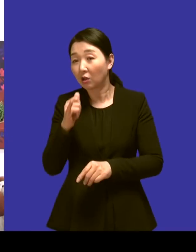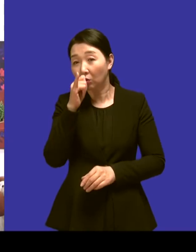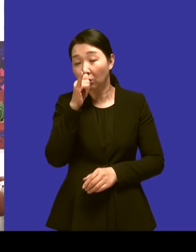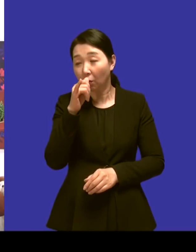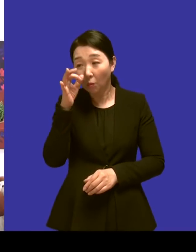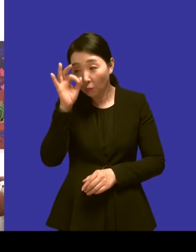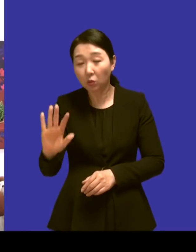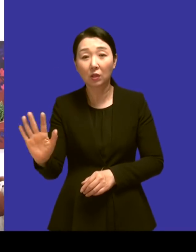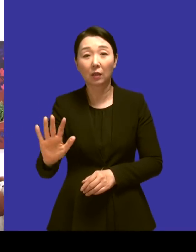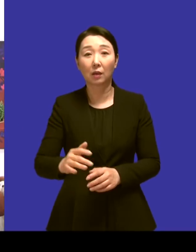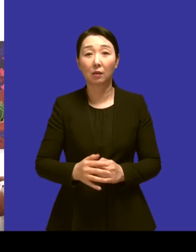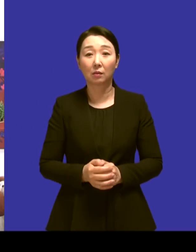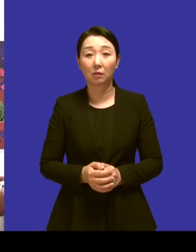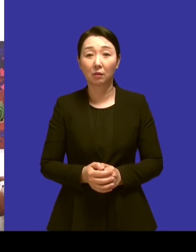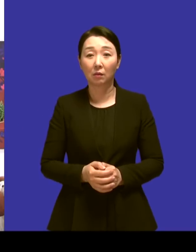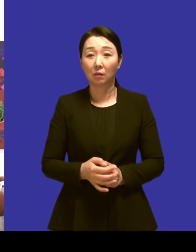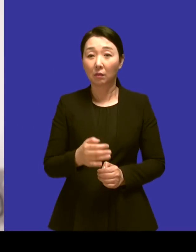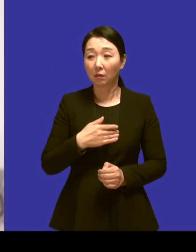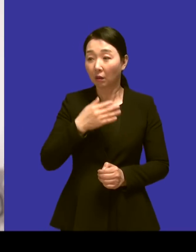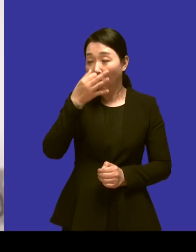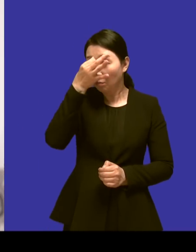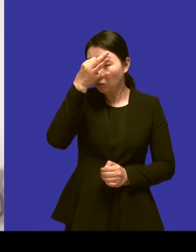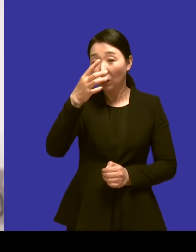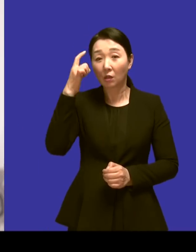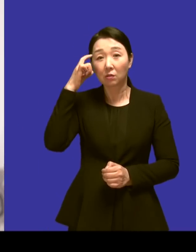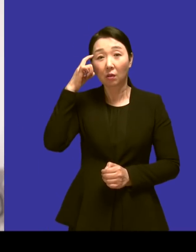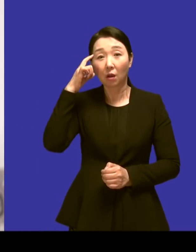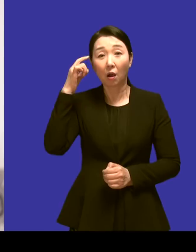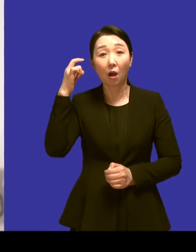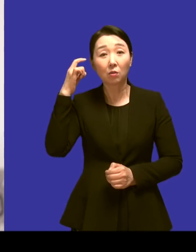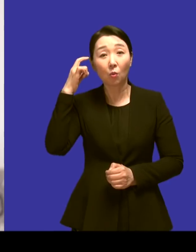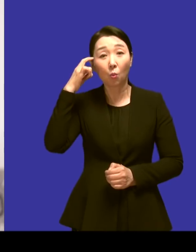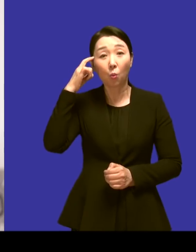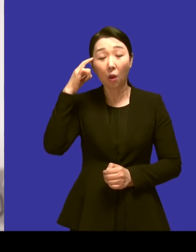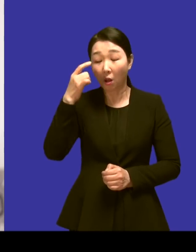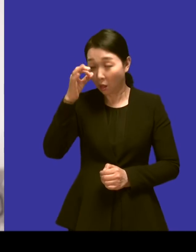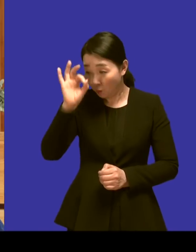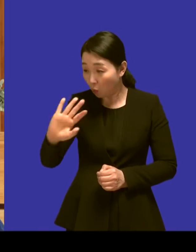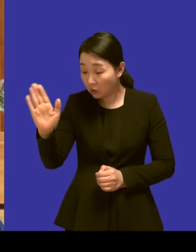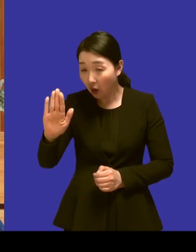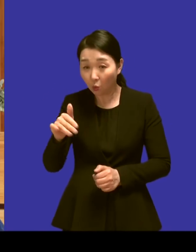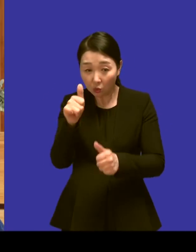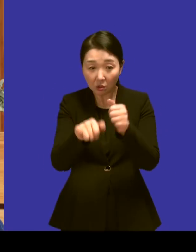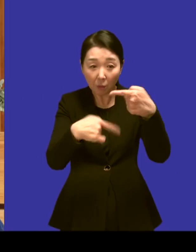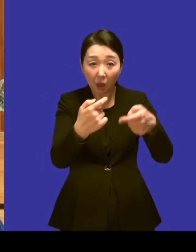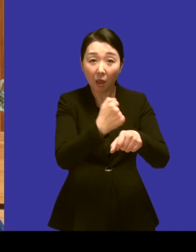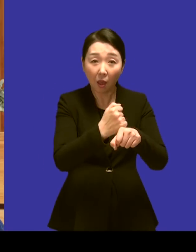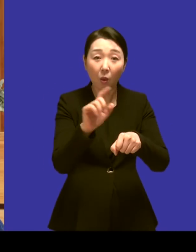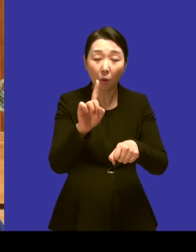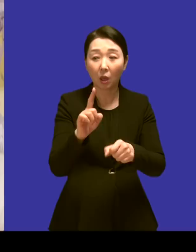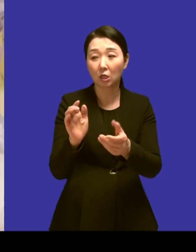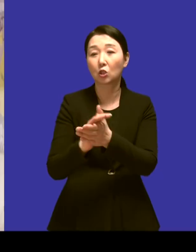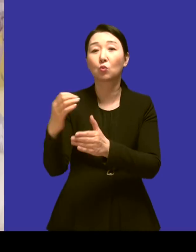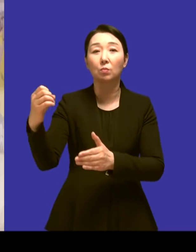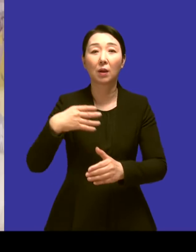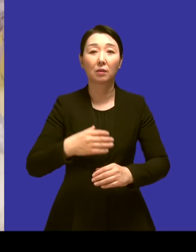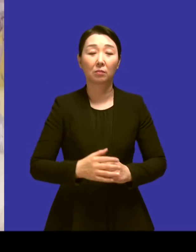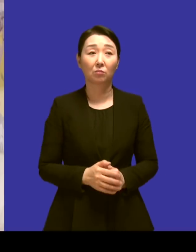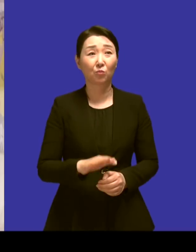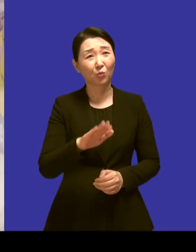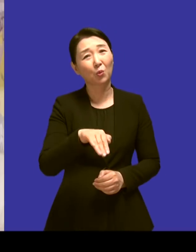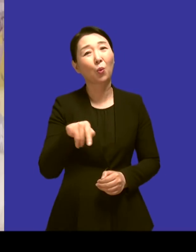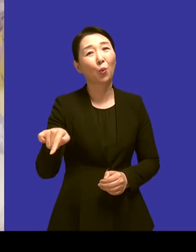안 보더라고요. 그래서 제가 너무 미련하다 생각해가지고 네. 아니 그걸 왜 안 보고 시험을 보냐라고 했는데 그 친구가 얘기하는 게